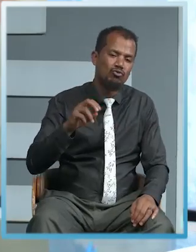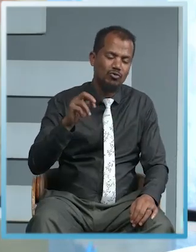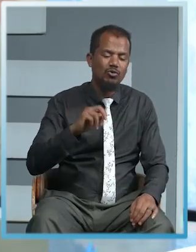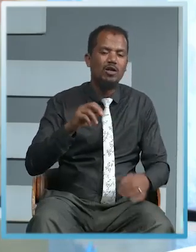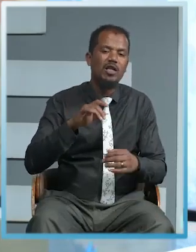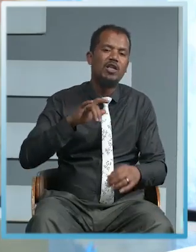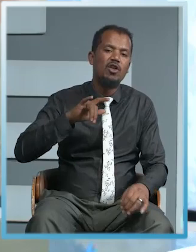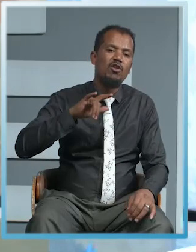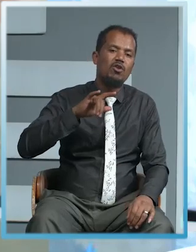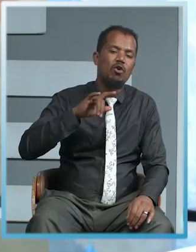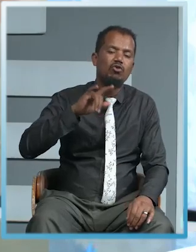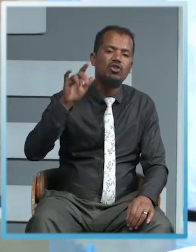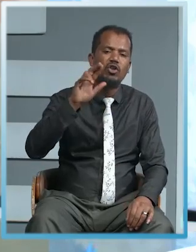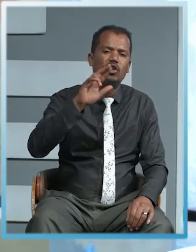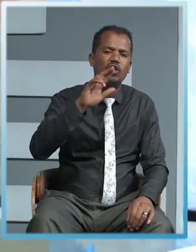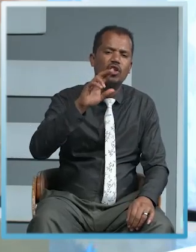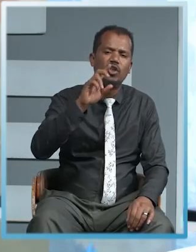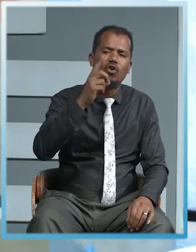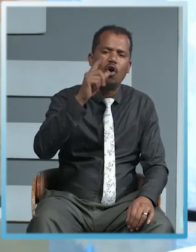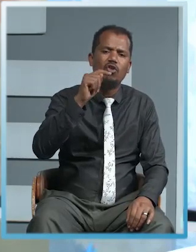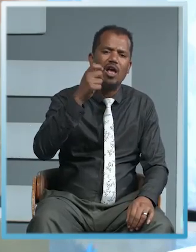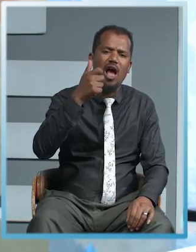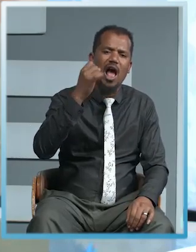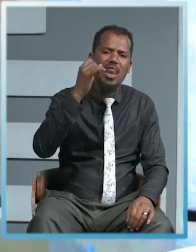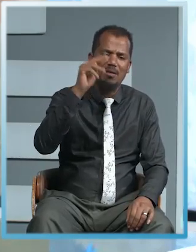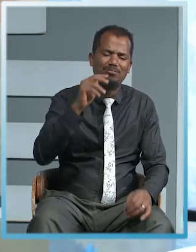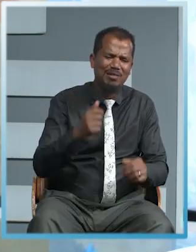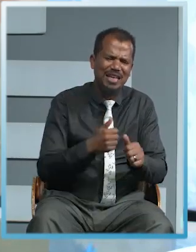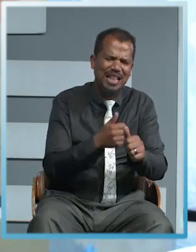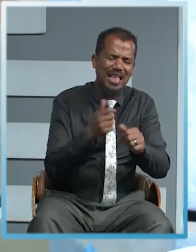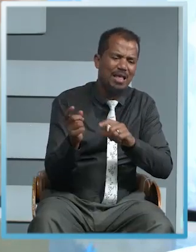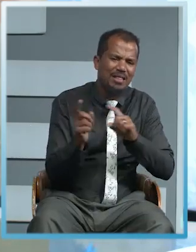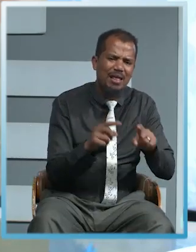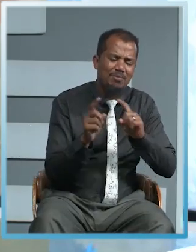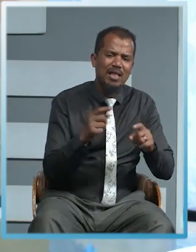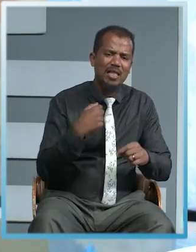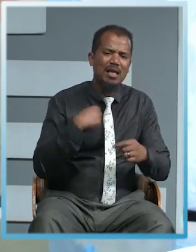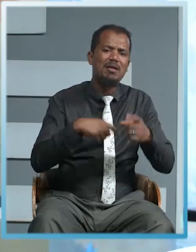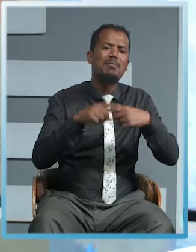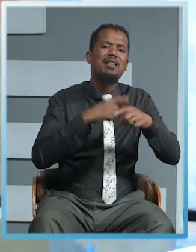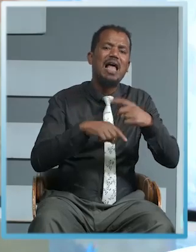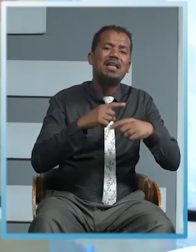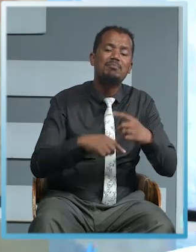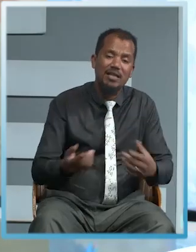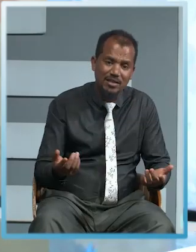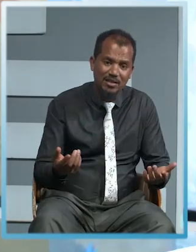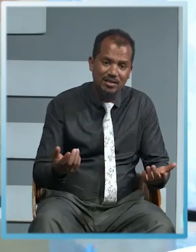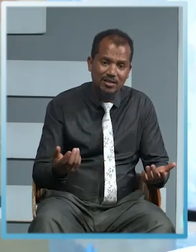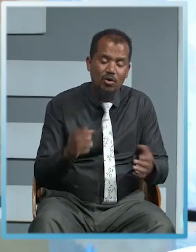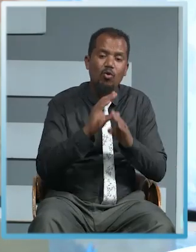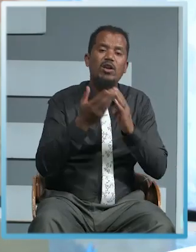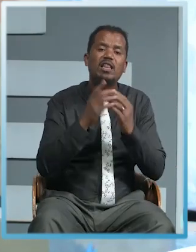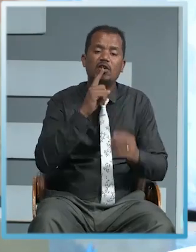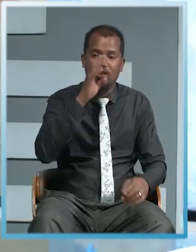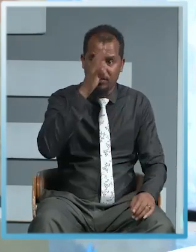یه چی رگتالم وچ بتکت ات هیم ات طبت نه هیم ات آن بتن تن دبزانه ات فوبت هنی